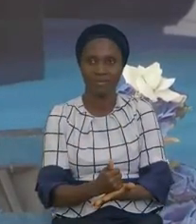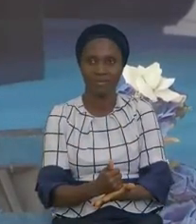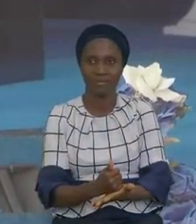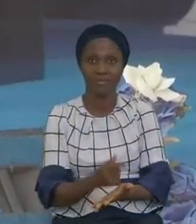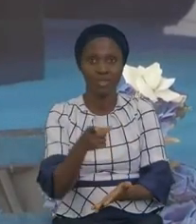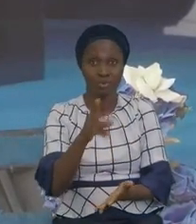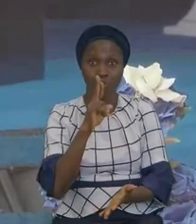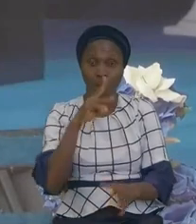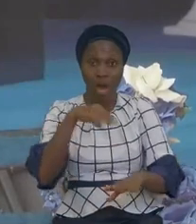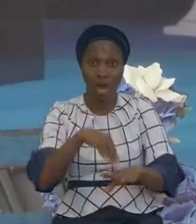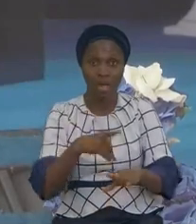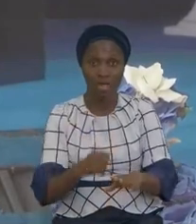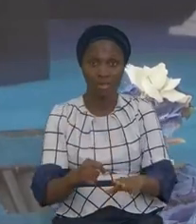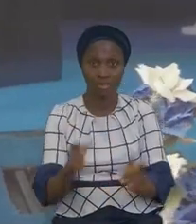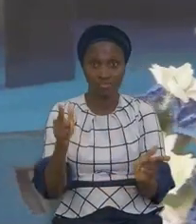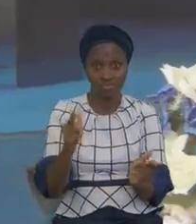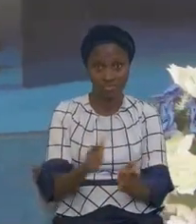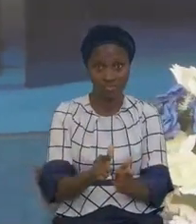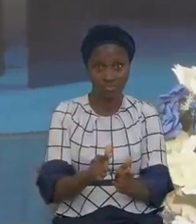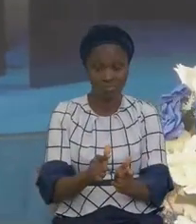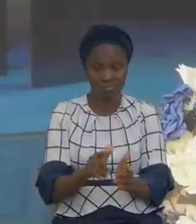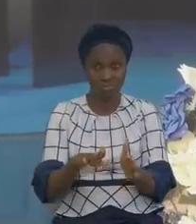or you are the middle point.